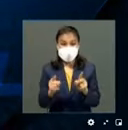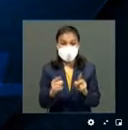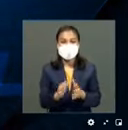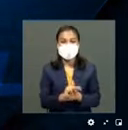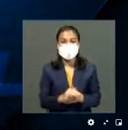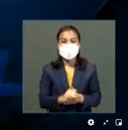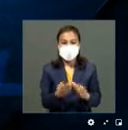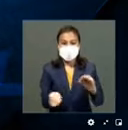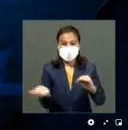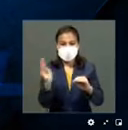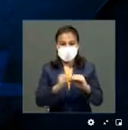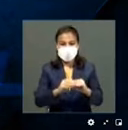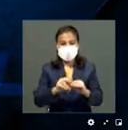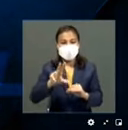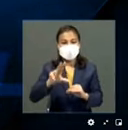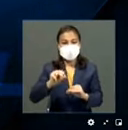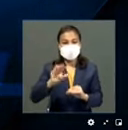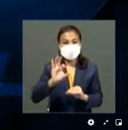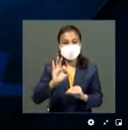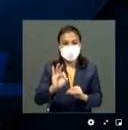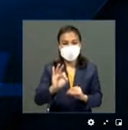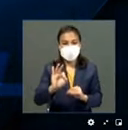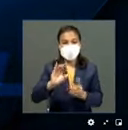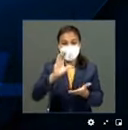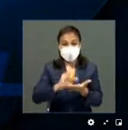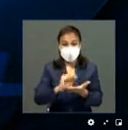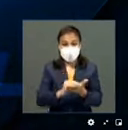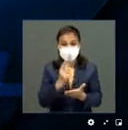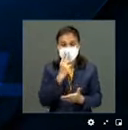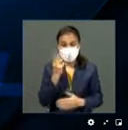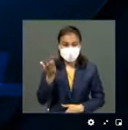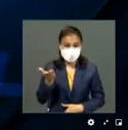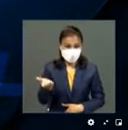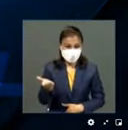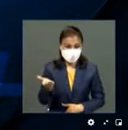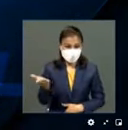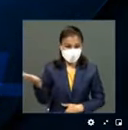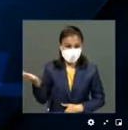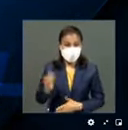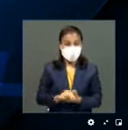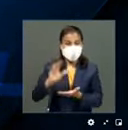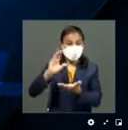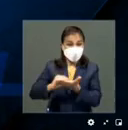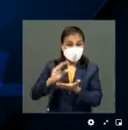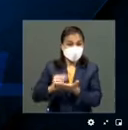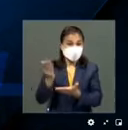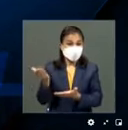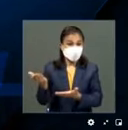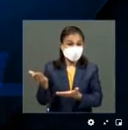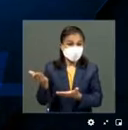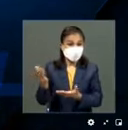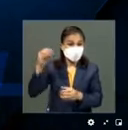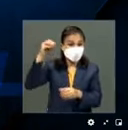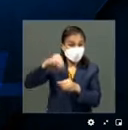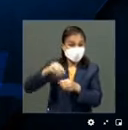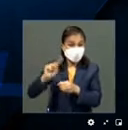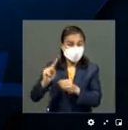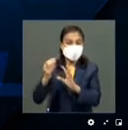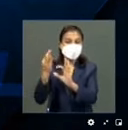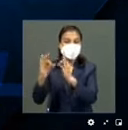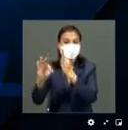แดง39รายก็มีการรายงานทิศทางให้ท่านได้เห็นโดยจะมีข้อมูลนี้นะคะอยู่ที่